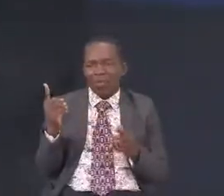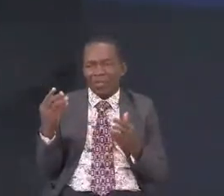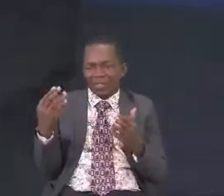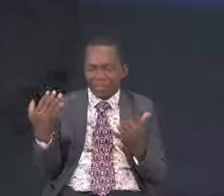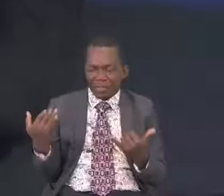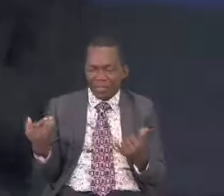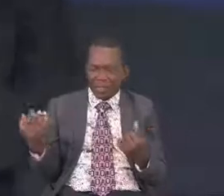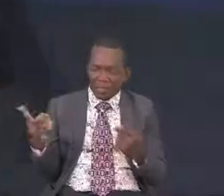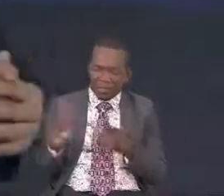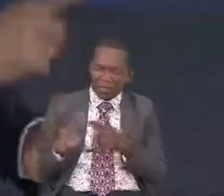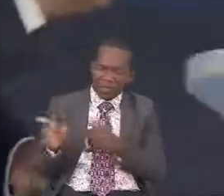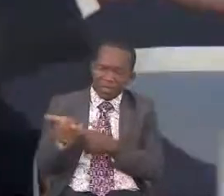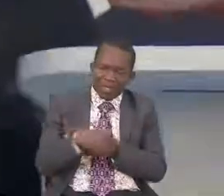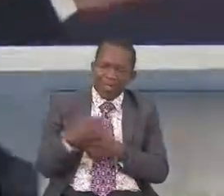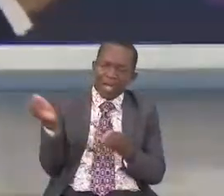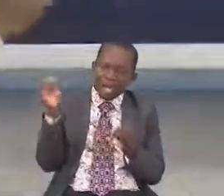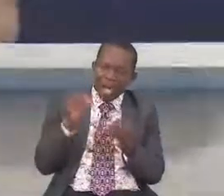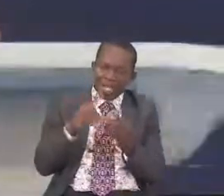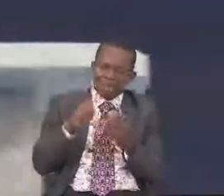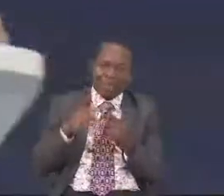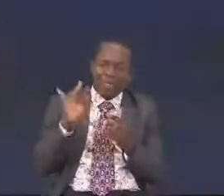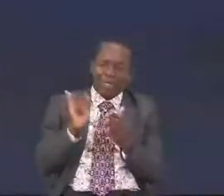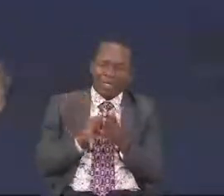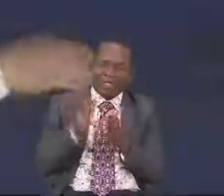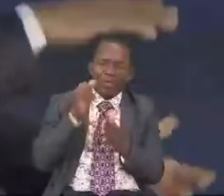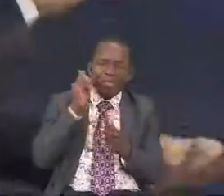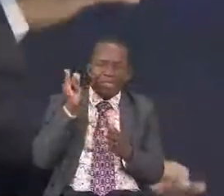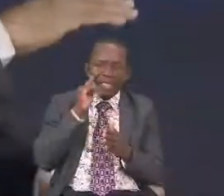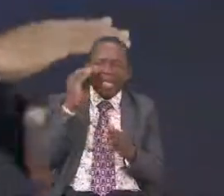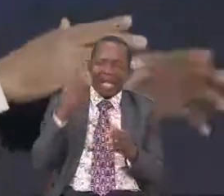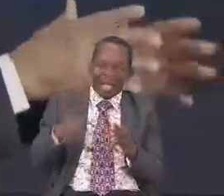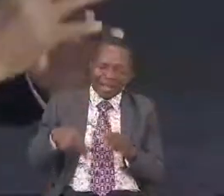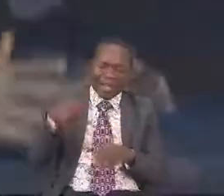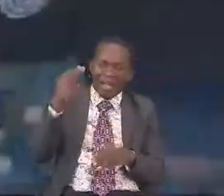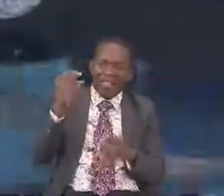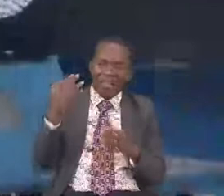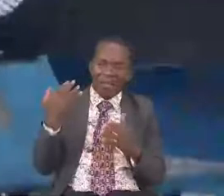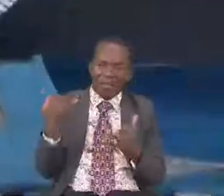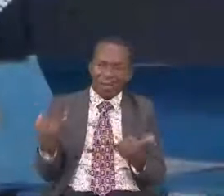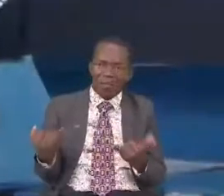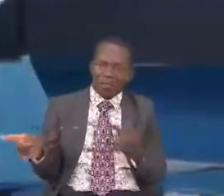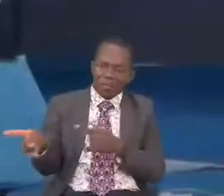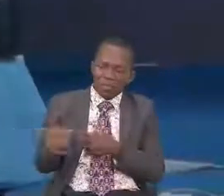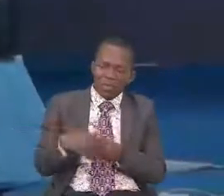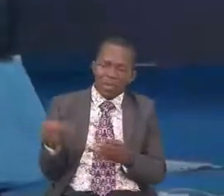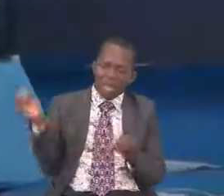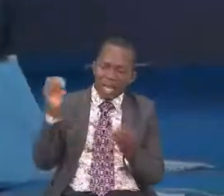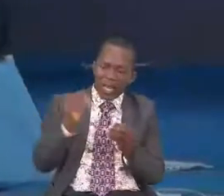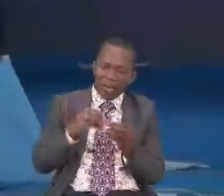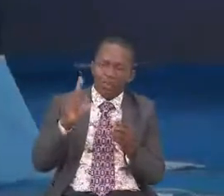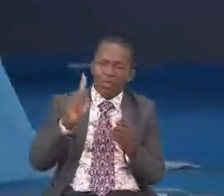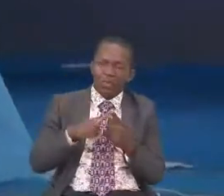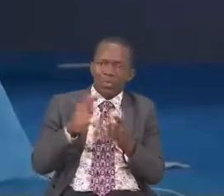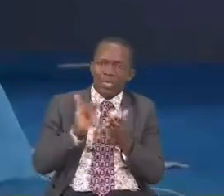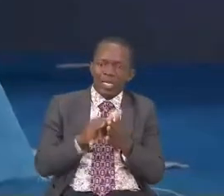l'accomplissement d'hier. Tu sais, la hauteur d'aujourd'hui s'ajoutera à la hauteur d'hier. Tu sais que c'est un nouveau